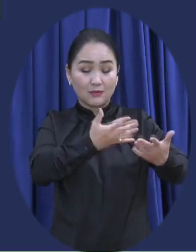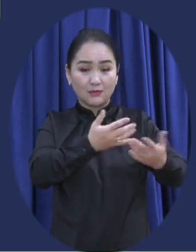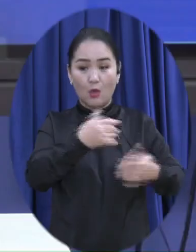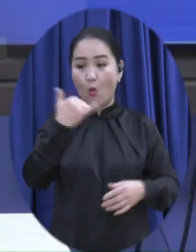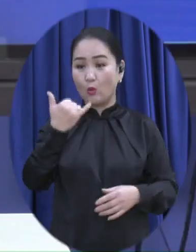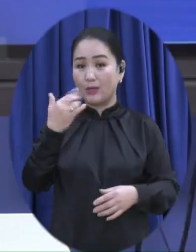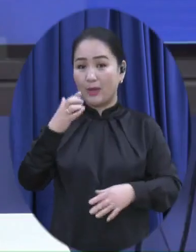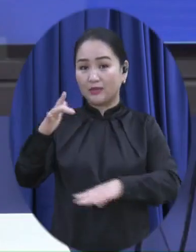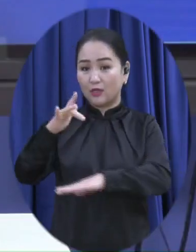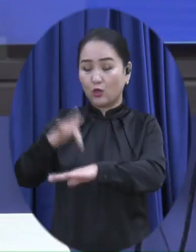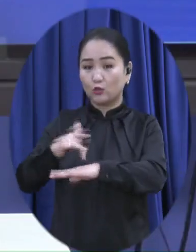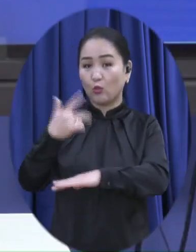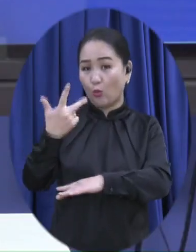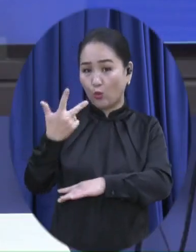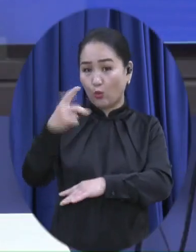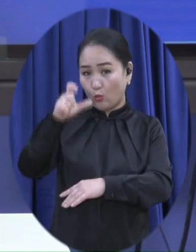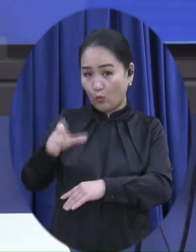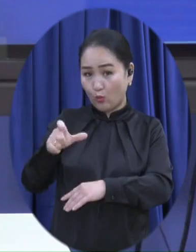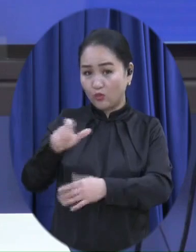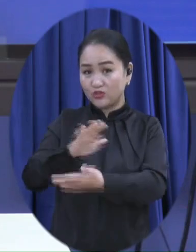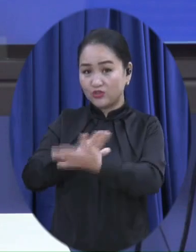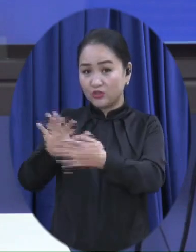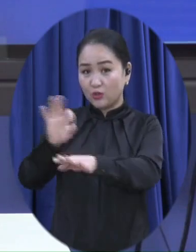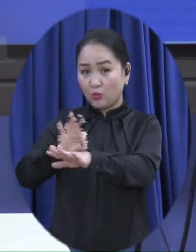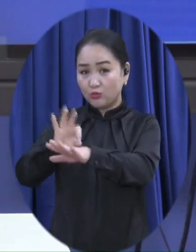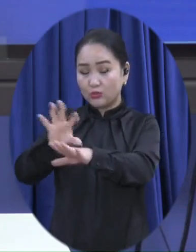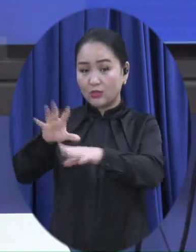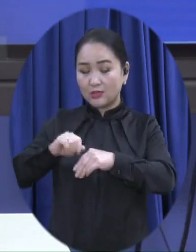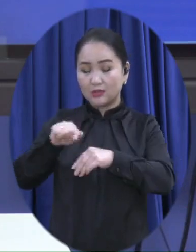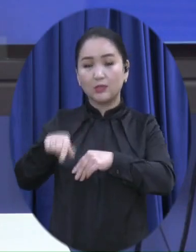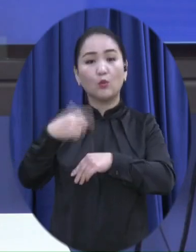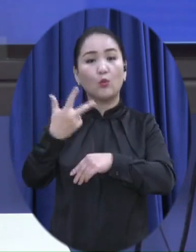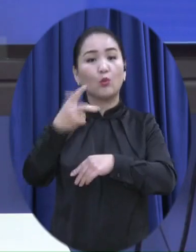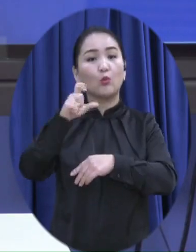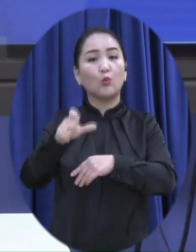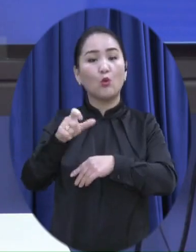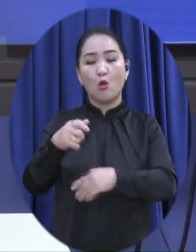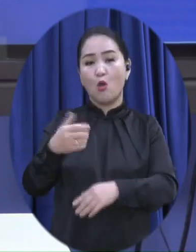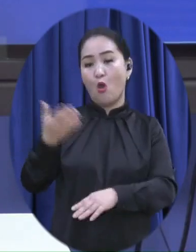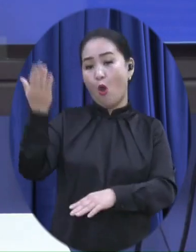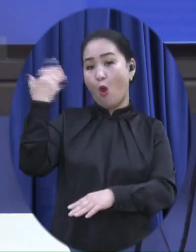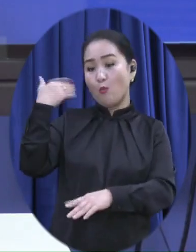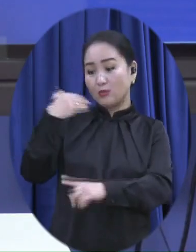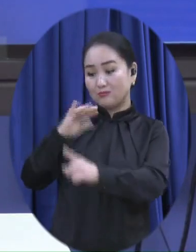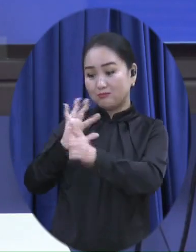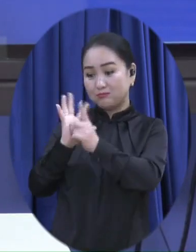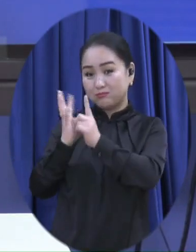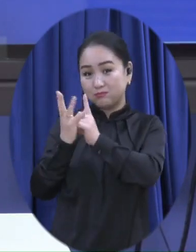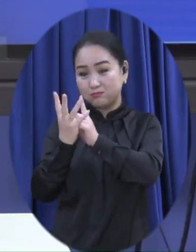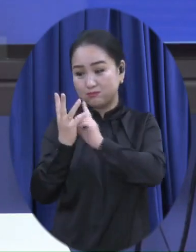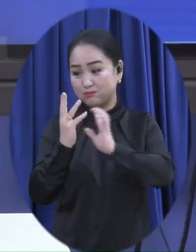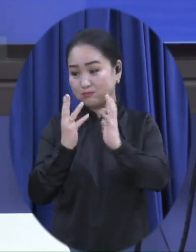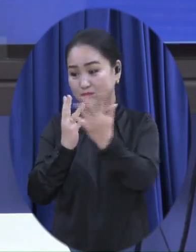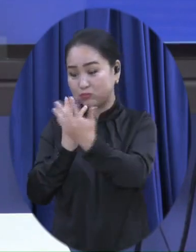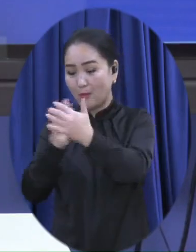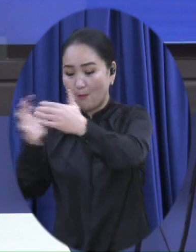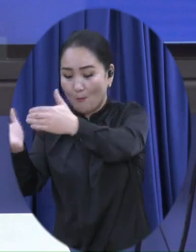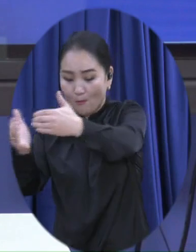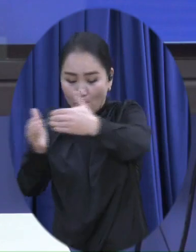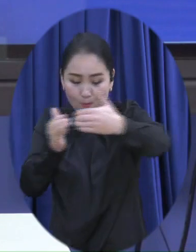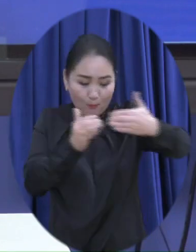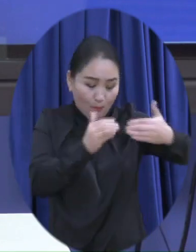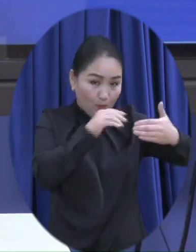шинэ тохиолдол бүртгэгдсэн. За энэ бол 3 тохиолдол бол өмнөх батлагдсан тохиолдлуудын